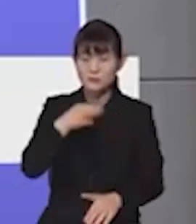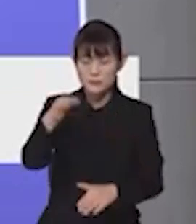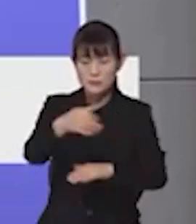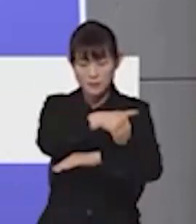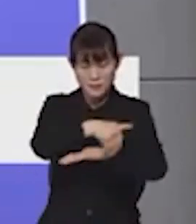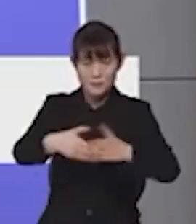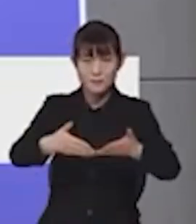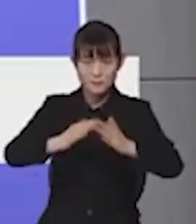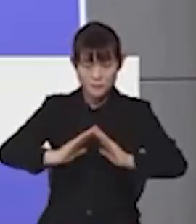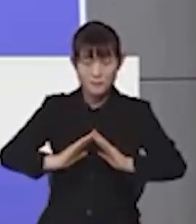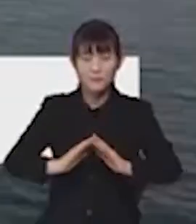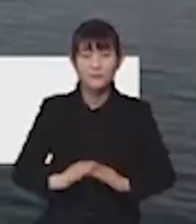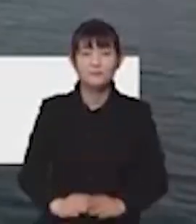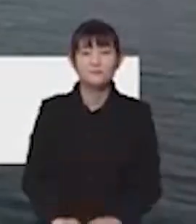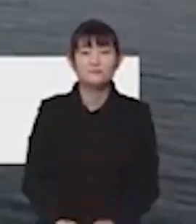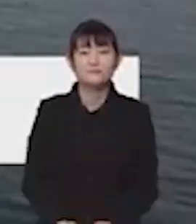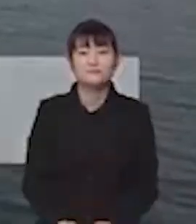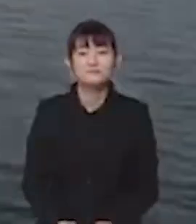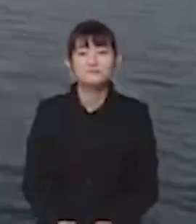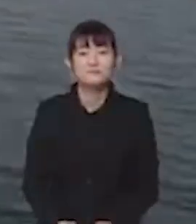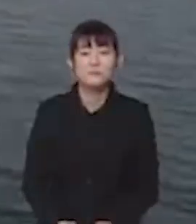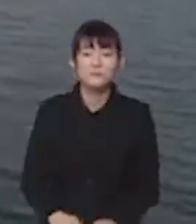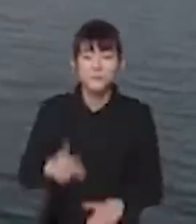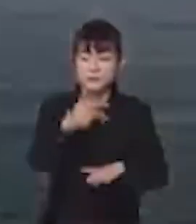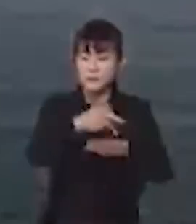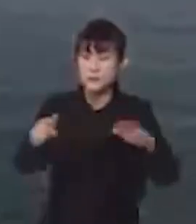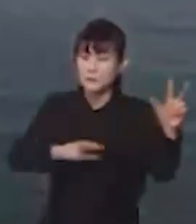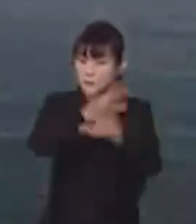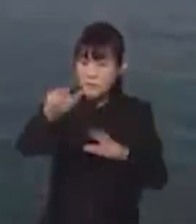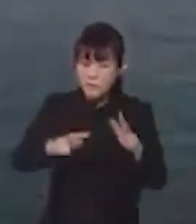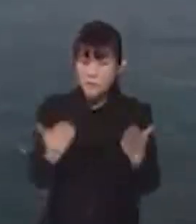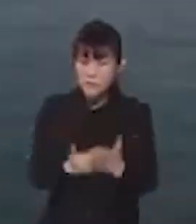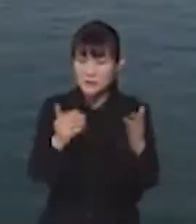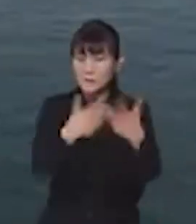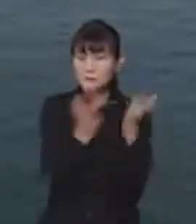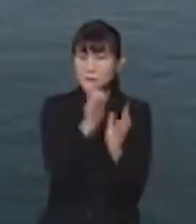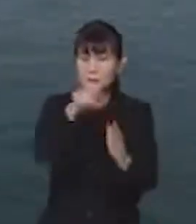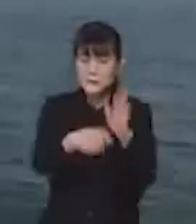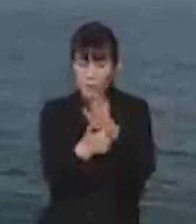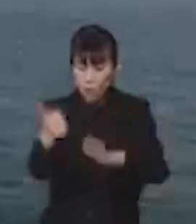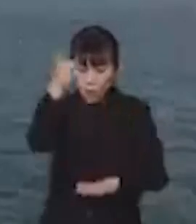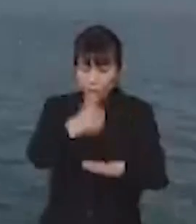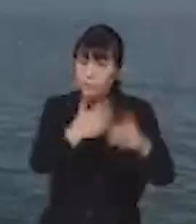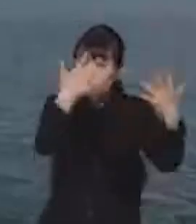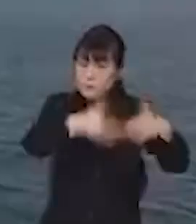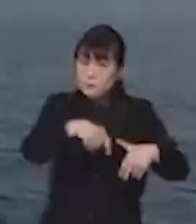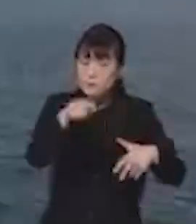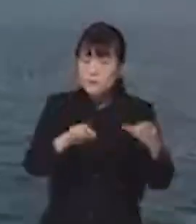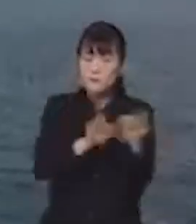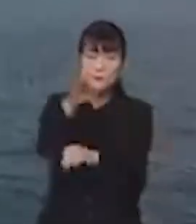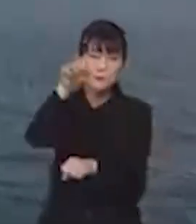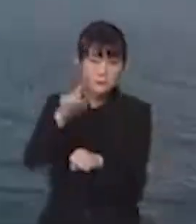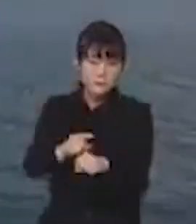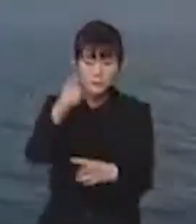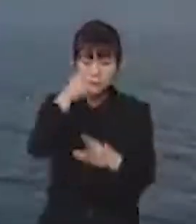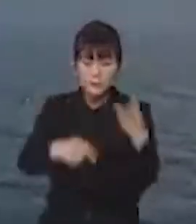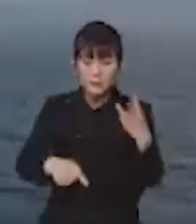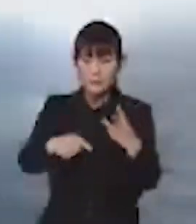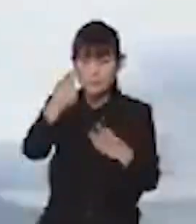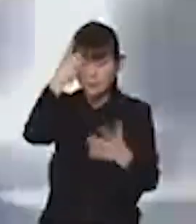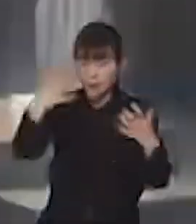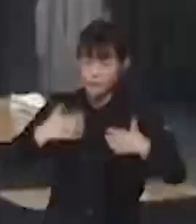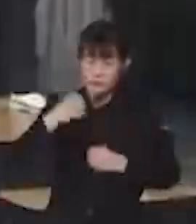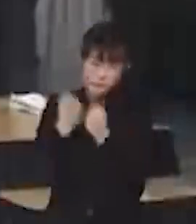수립해 나갈 그런 계획이 있습니다. 신안 해상풍력 발전단지의 성공 요건이 경제성과 윤석열 정부